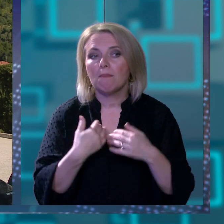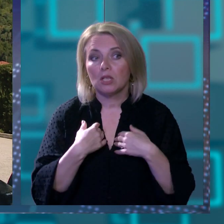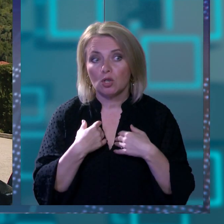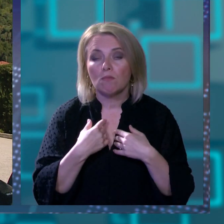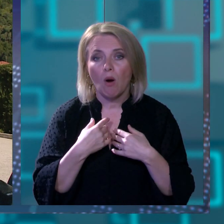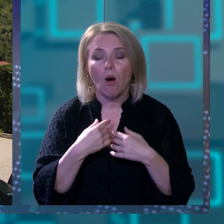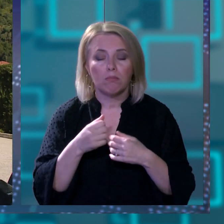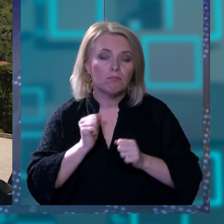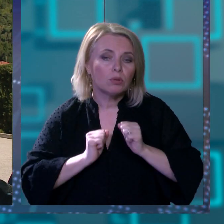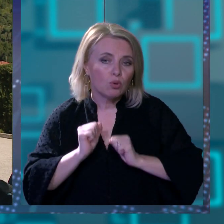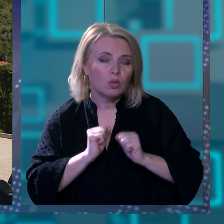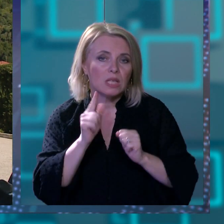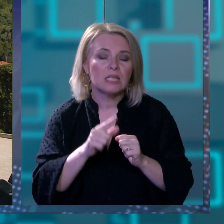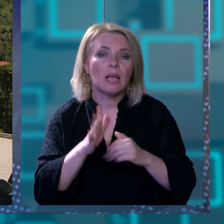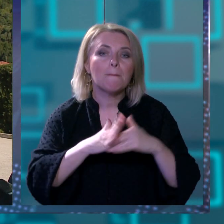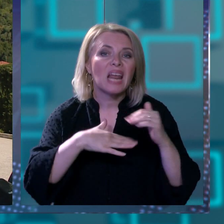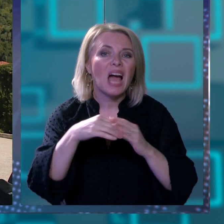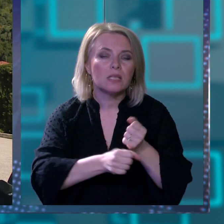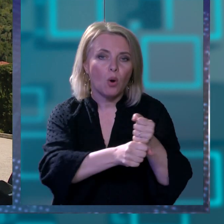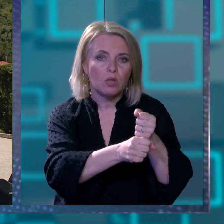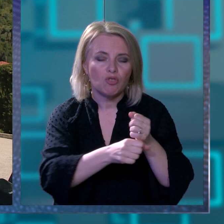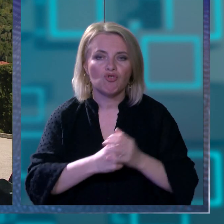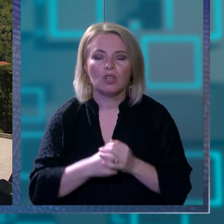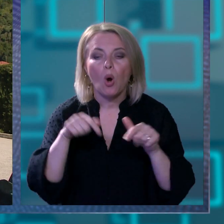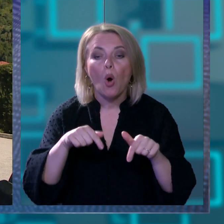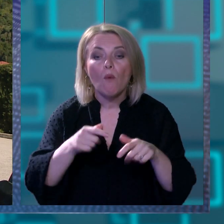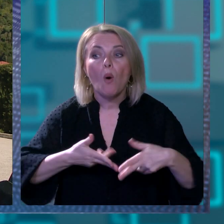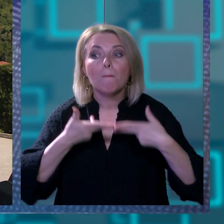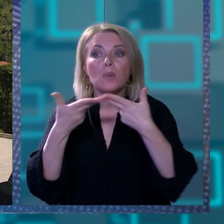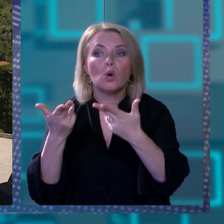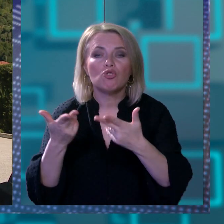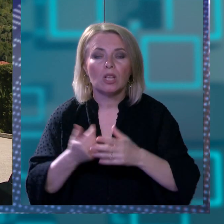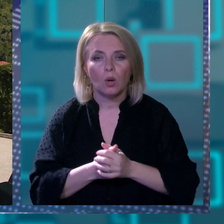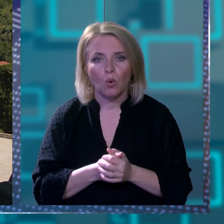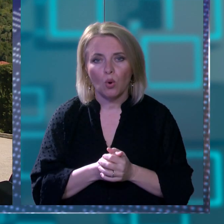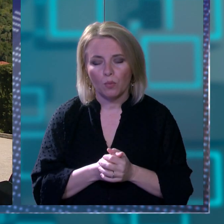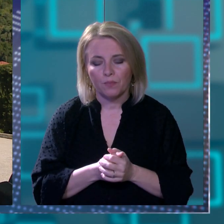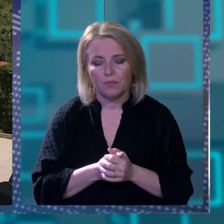da se ta praksa održi. Mi ovu pošiljku